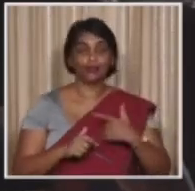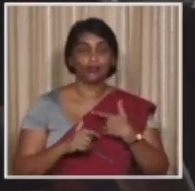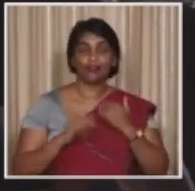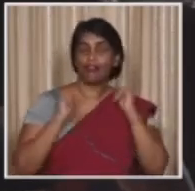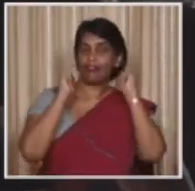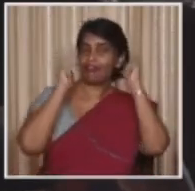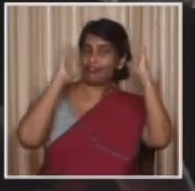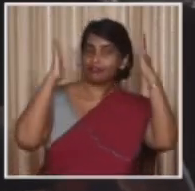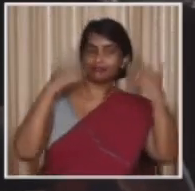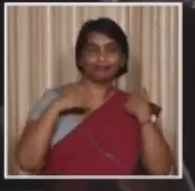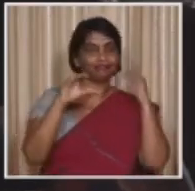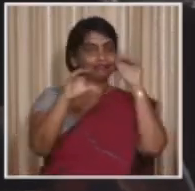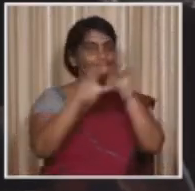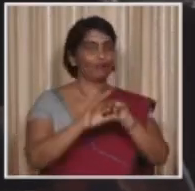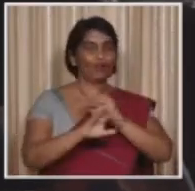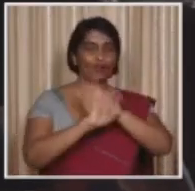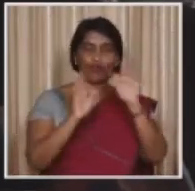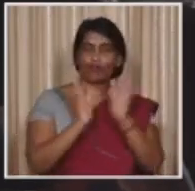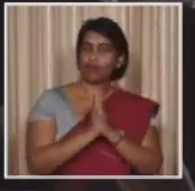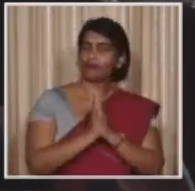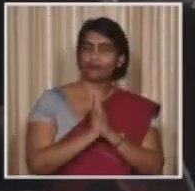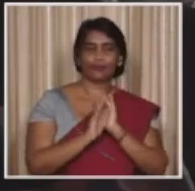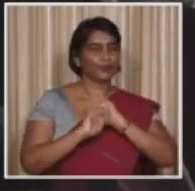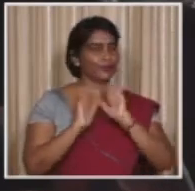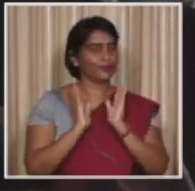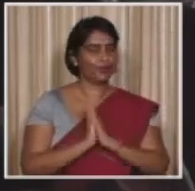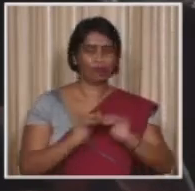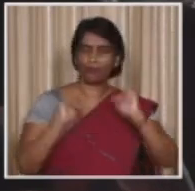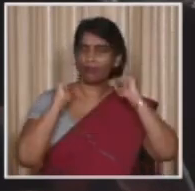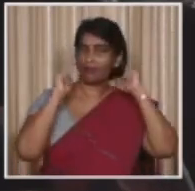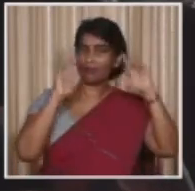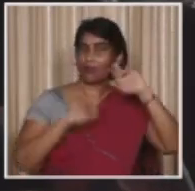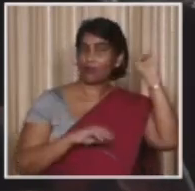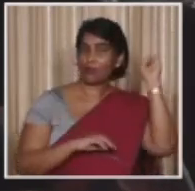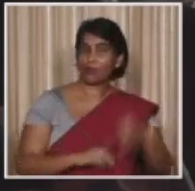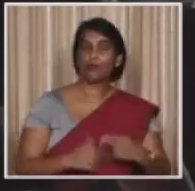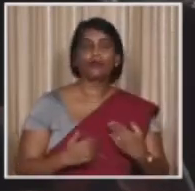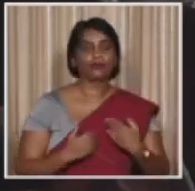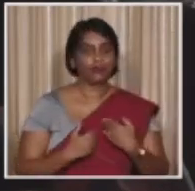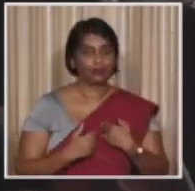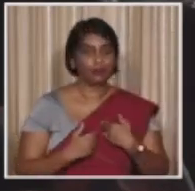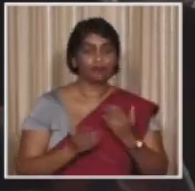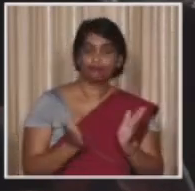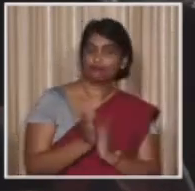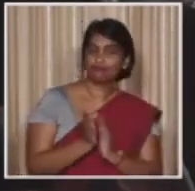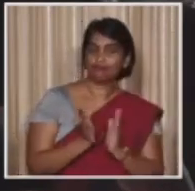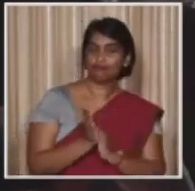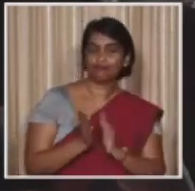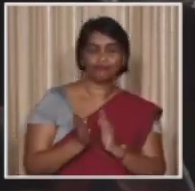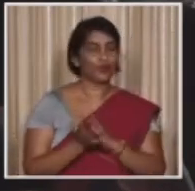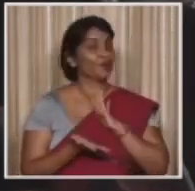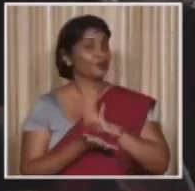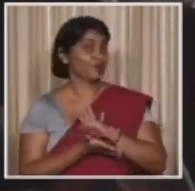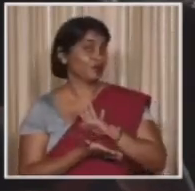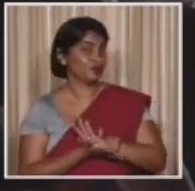වුණා කියලා සියල්ල සූදා සියල්ල ජයග්‍රහණය කරා කියලා අප්පුඩි ගහලා සතුටු වෙන්න